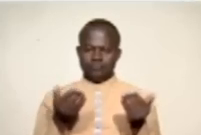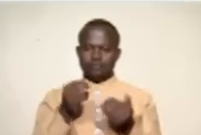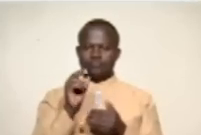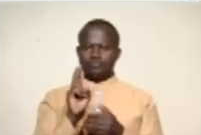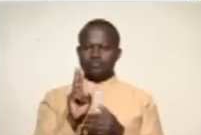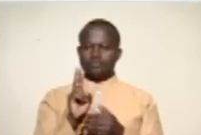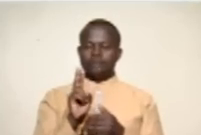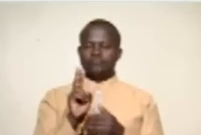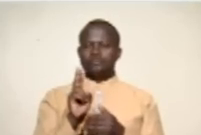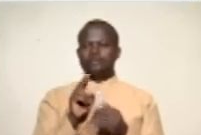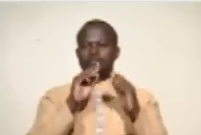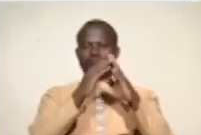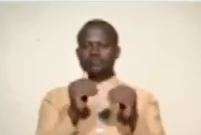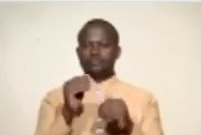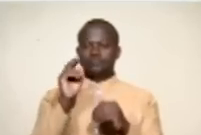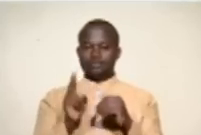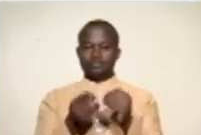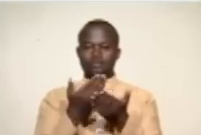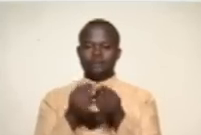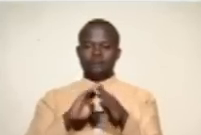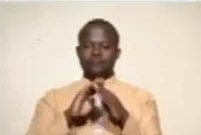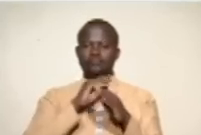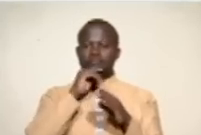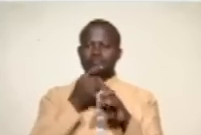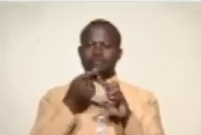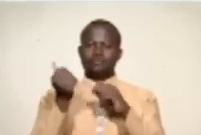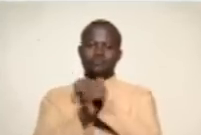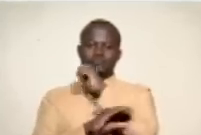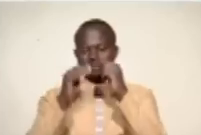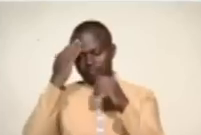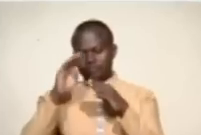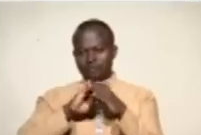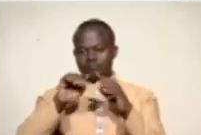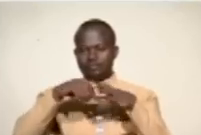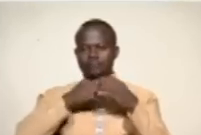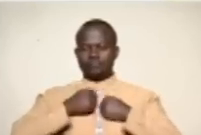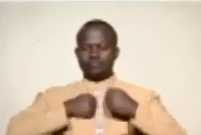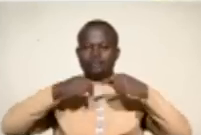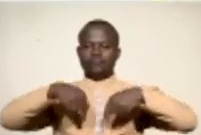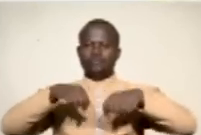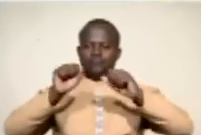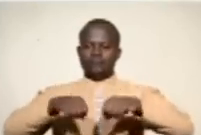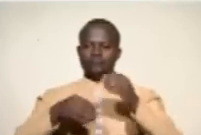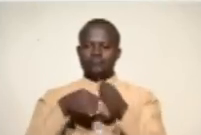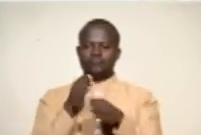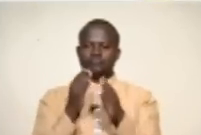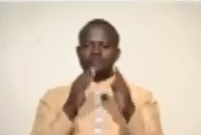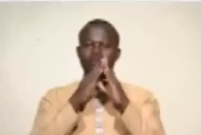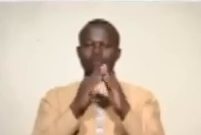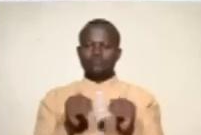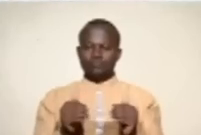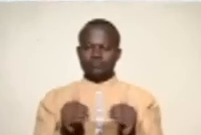units 200,000 birasaba abashoramari bavuye hanze mu by'ukuri. Kuri umushoramari mu Rwanda ushobora kubaka